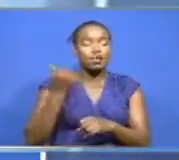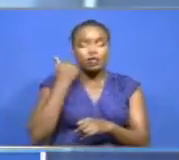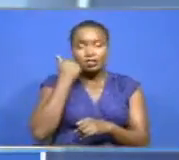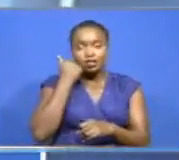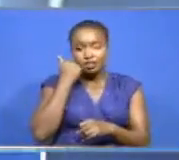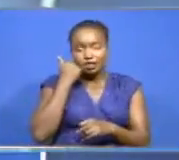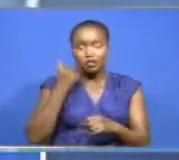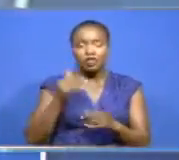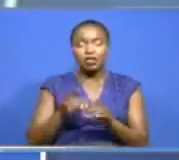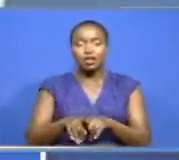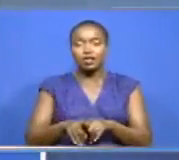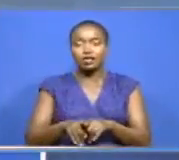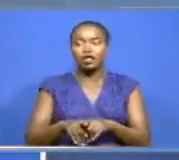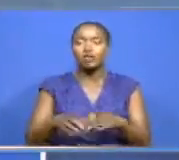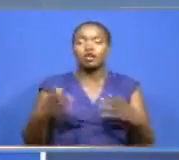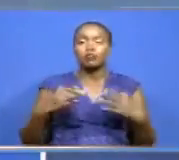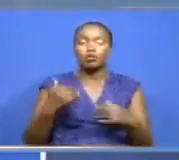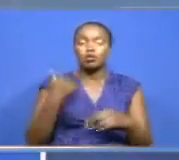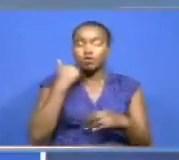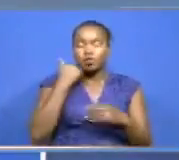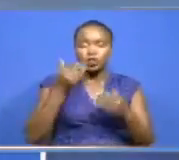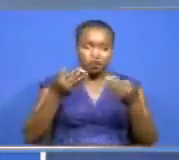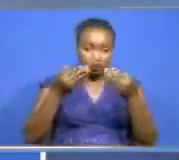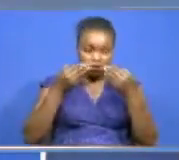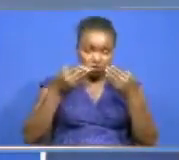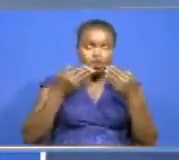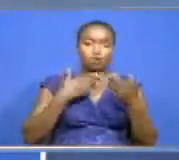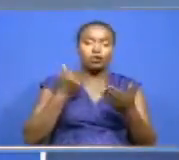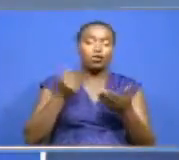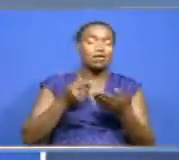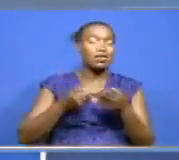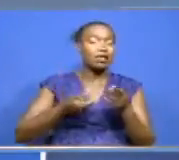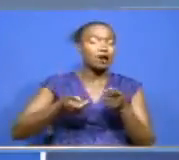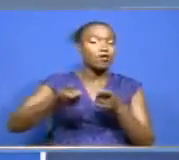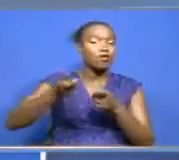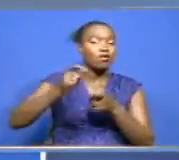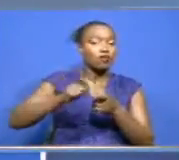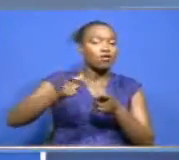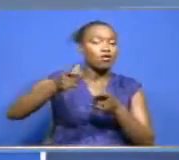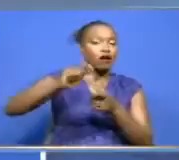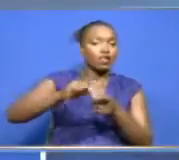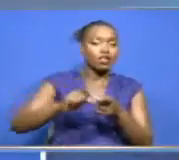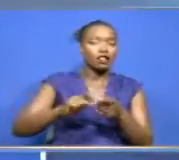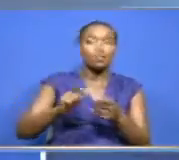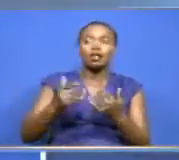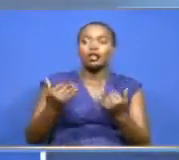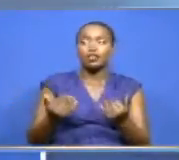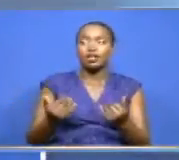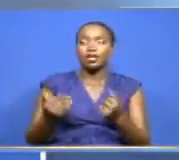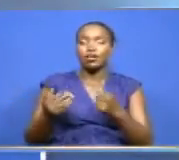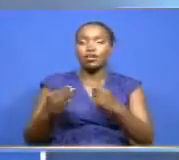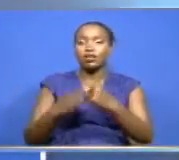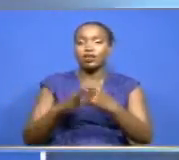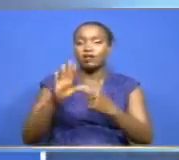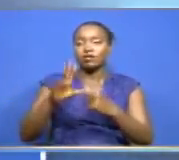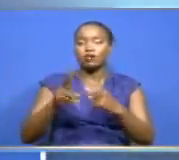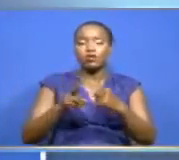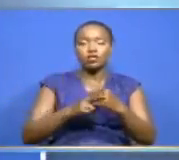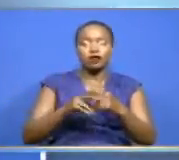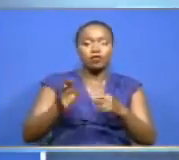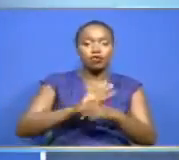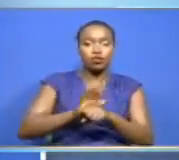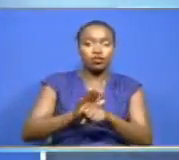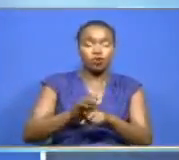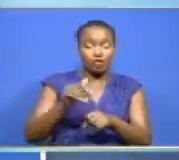wagonjwa wanaohitaji hewa ya oksijeni ikiongezeka. Kenya imenakili visa 957 zaidi vya maambukizi ya